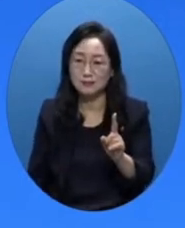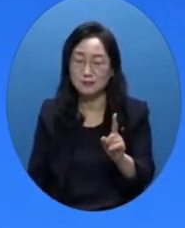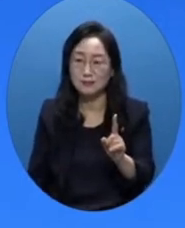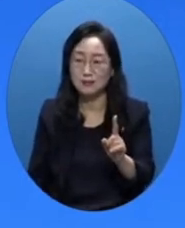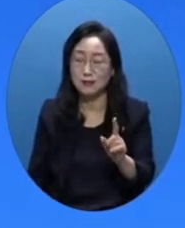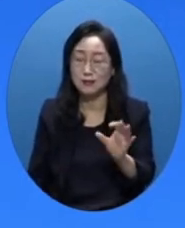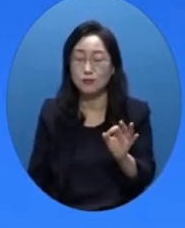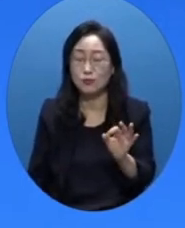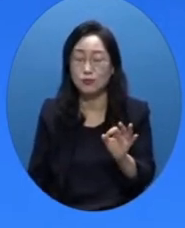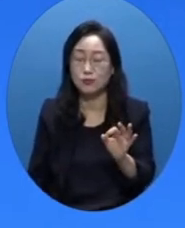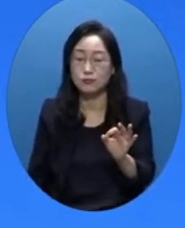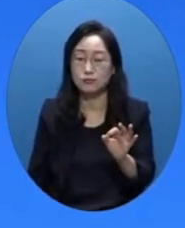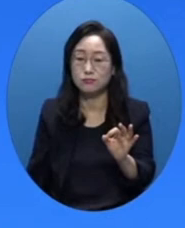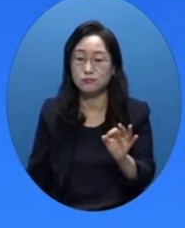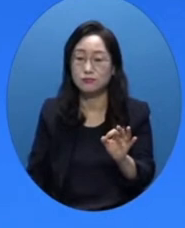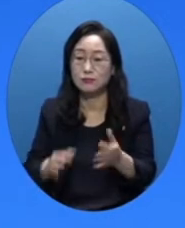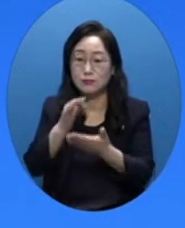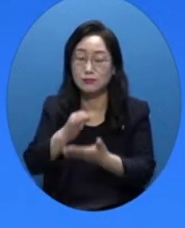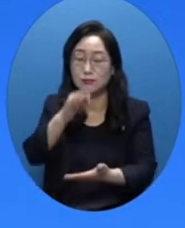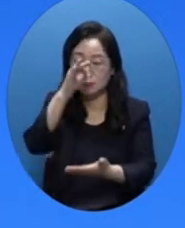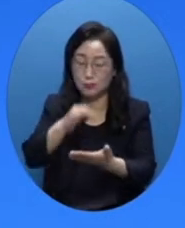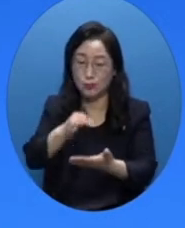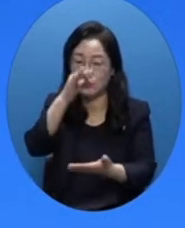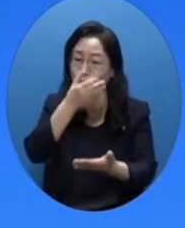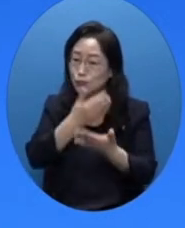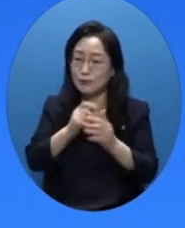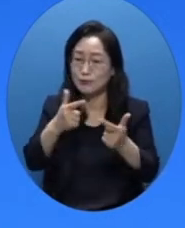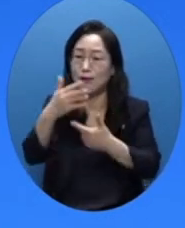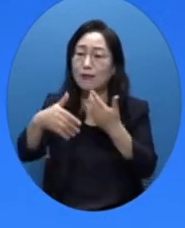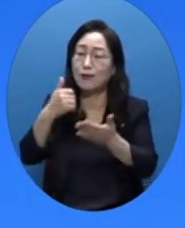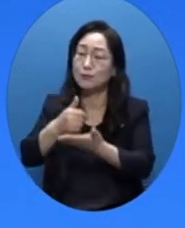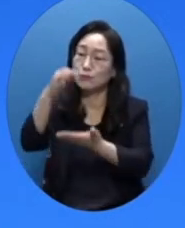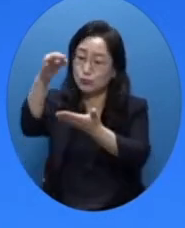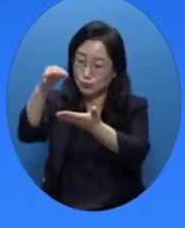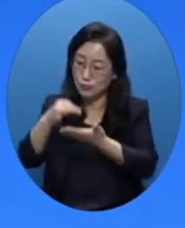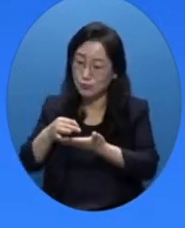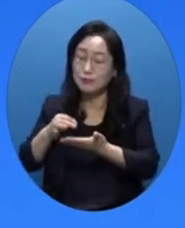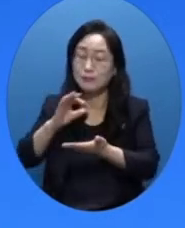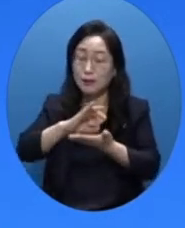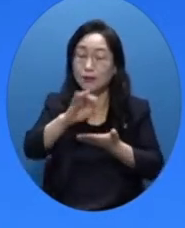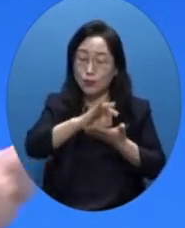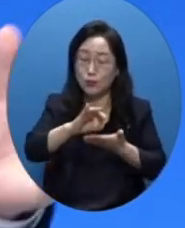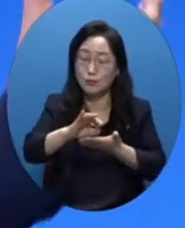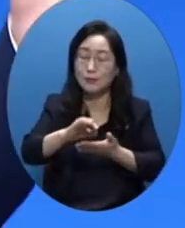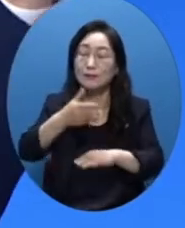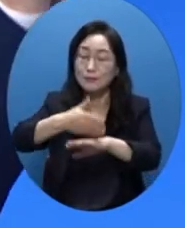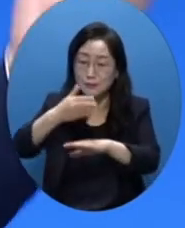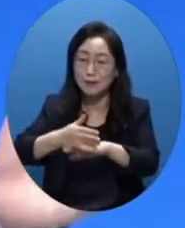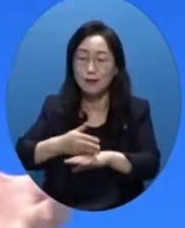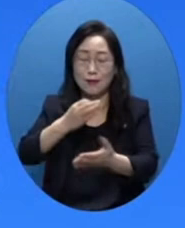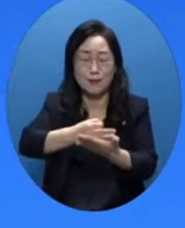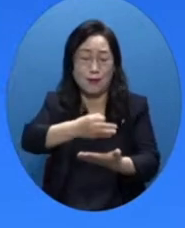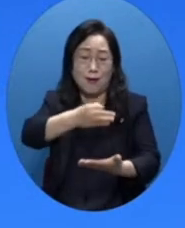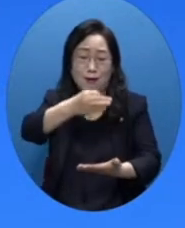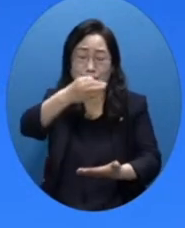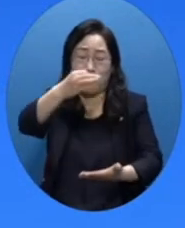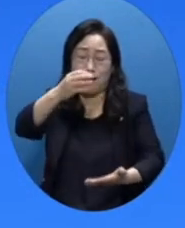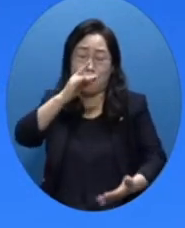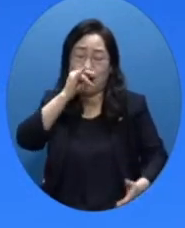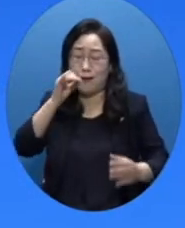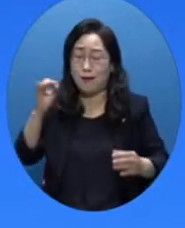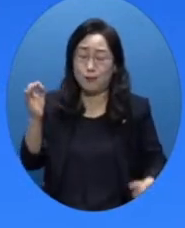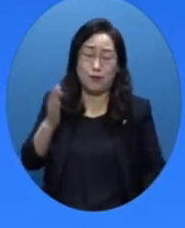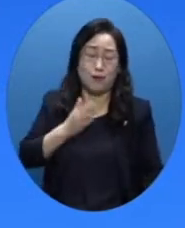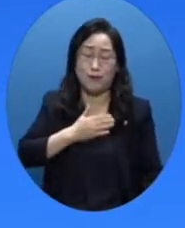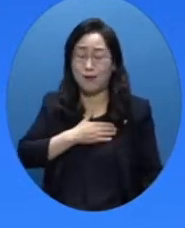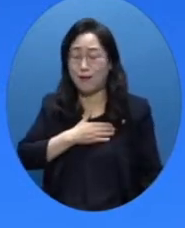없다가도 있고 있다가 생기는 것인데 그래서 잘 하나님께서 쓰시라고 주신 것인데 물질이 많아지면 잘 되는 것 같이 기뻐하다가